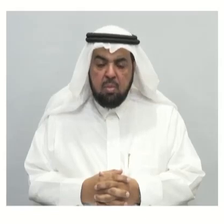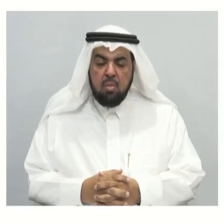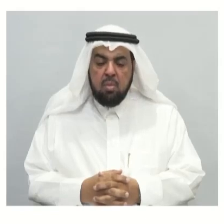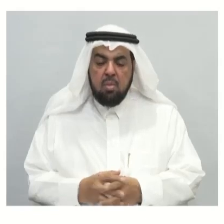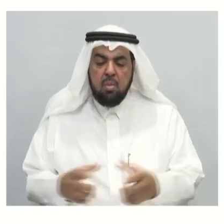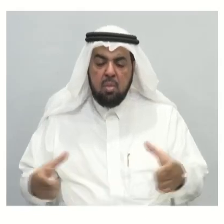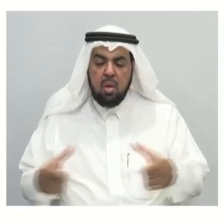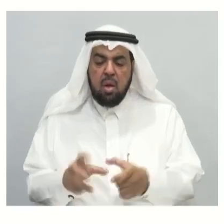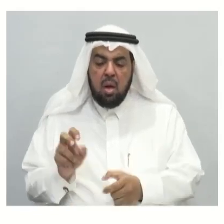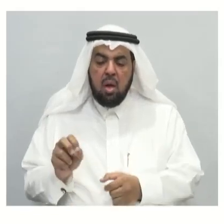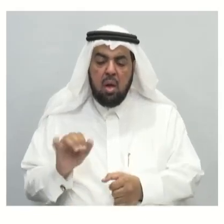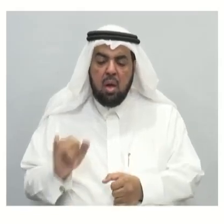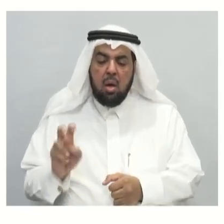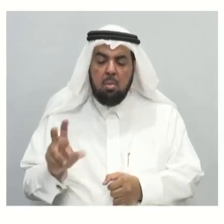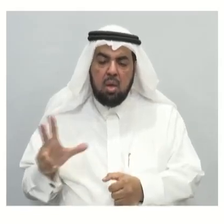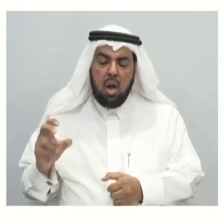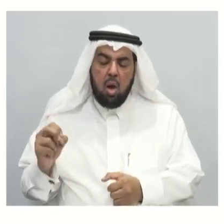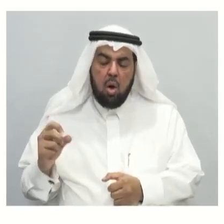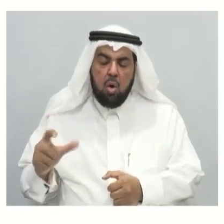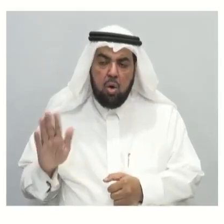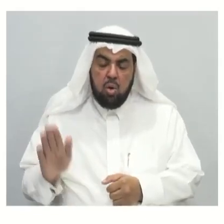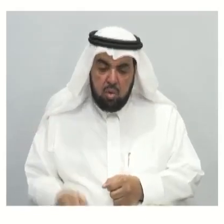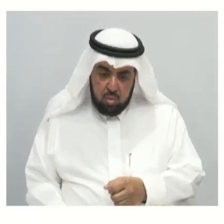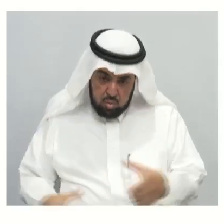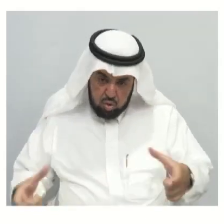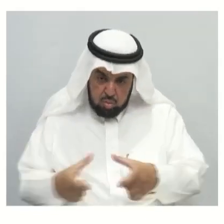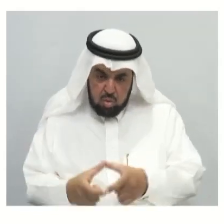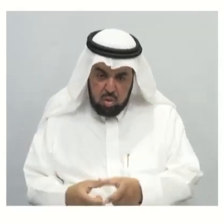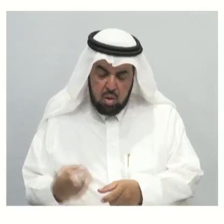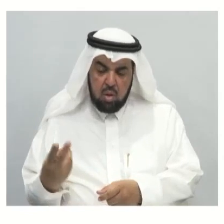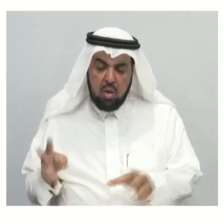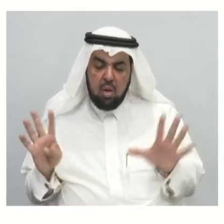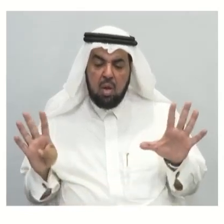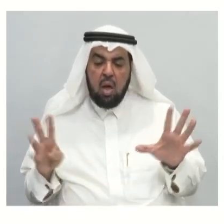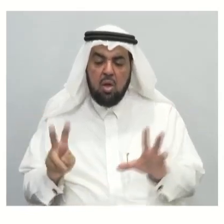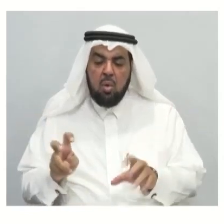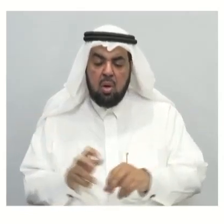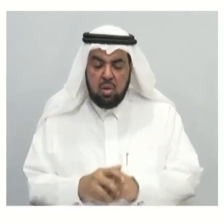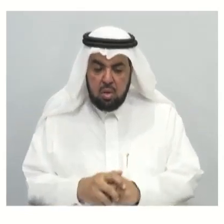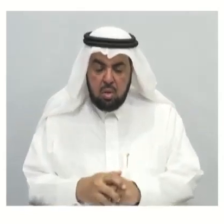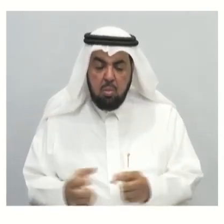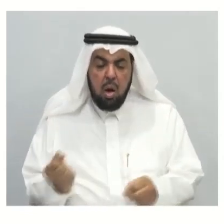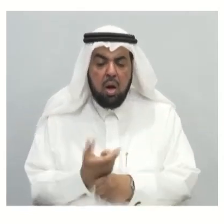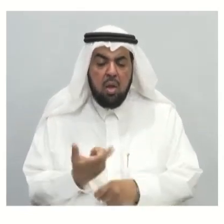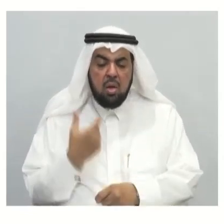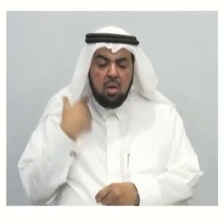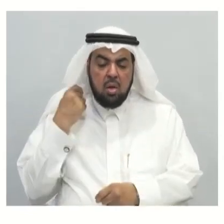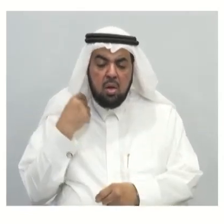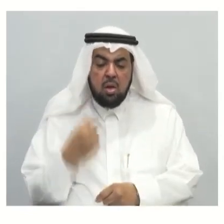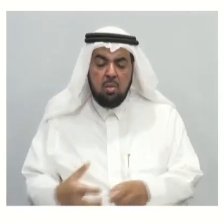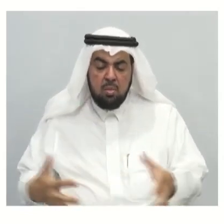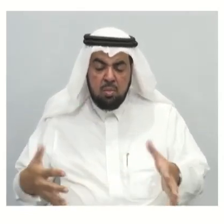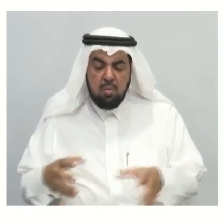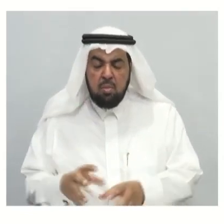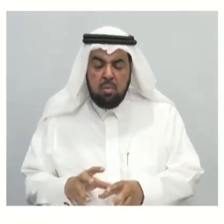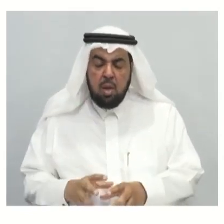في احدى او في اجتماع القمه العربيه ال9 والش ماذا حدث عقدت